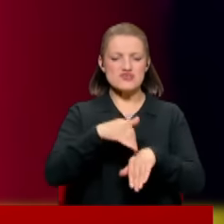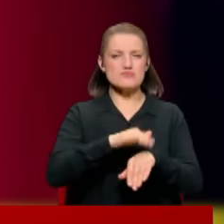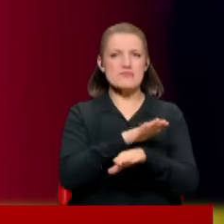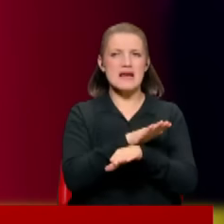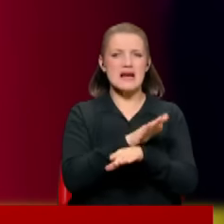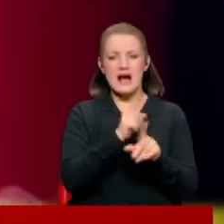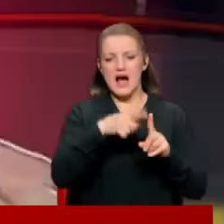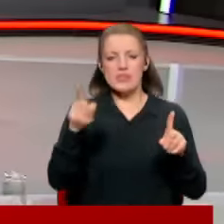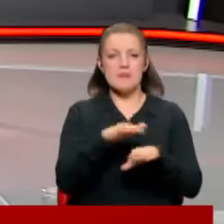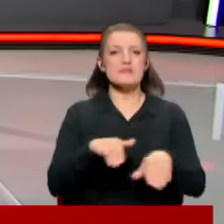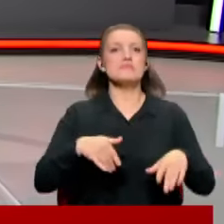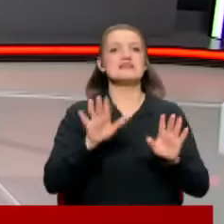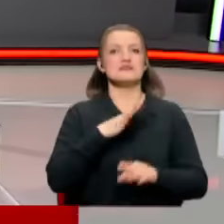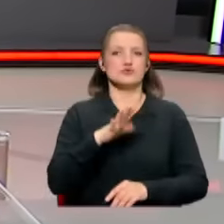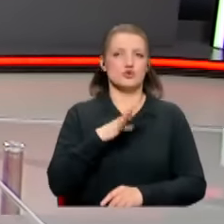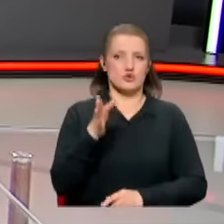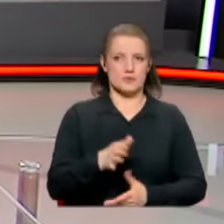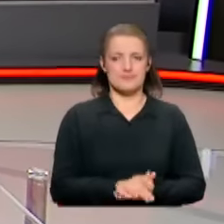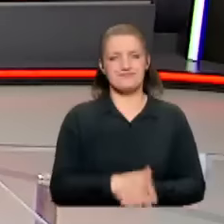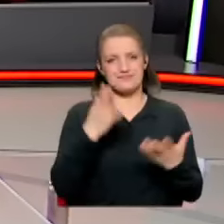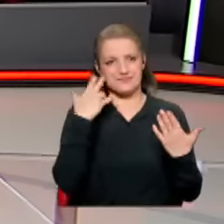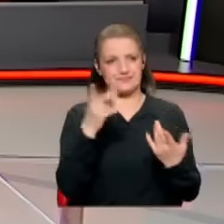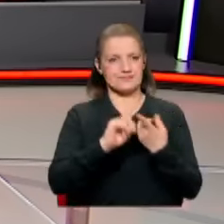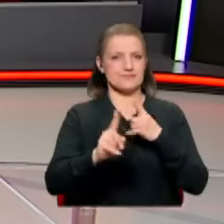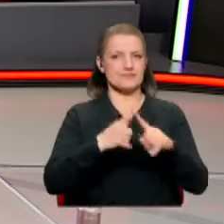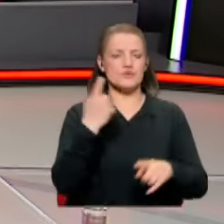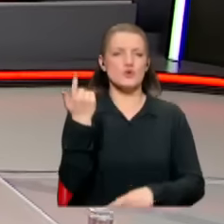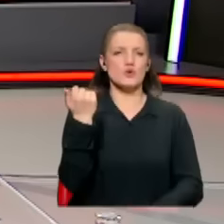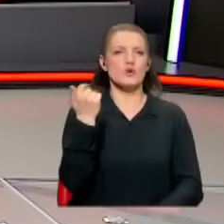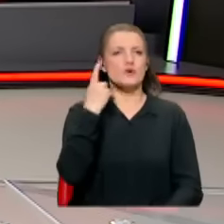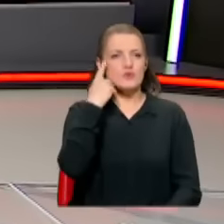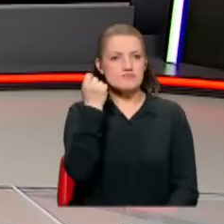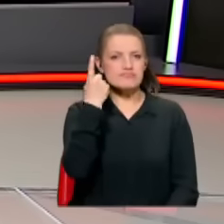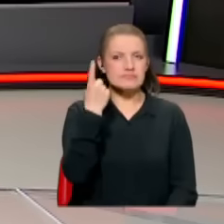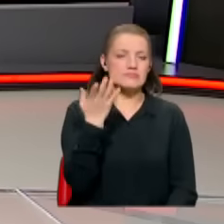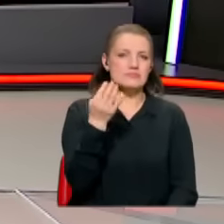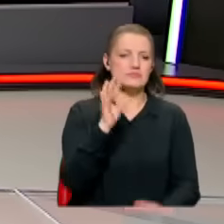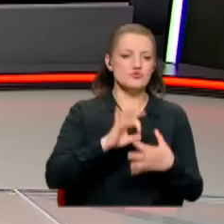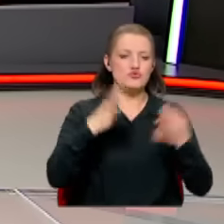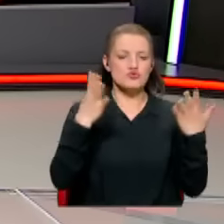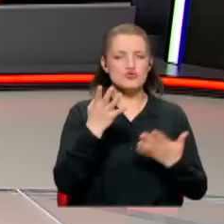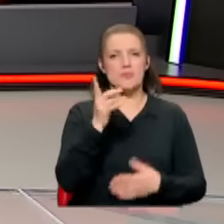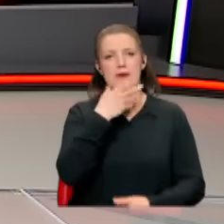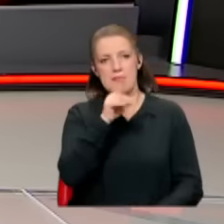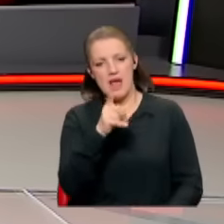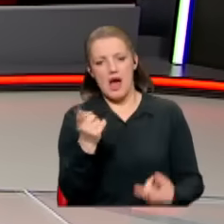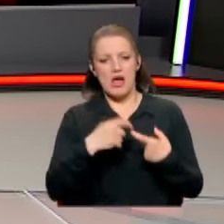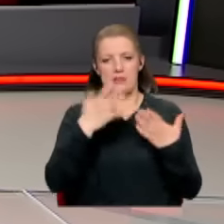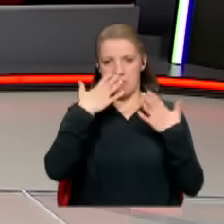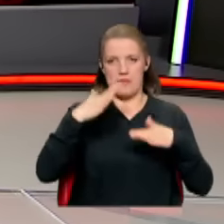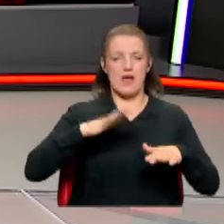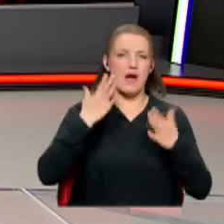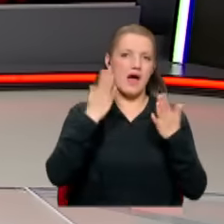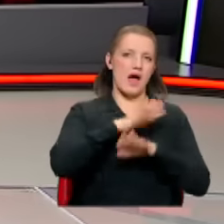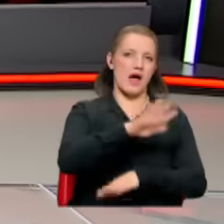bitmesini istiyor. Efendim, siyaset üretmek, çözüm üretmek emekliye, ataba bekleyene, herkese